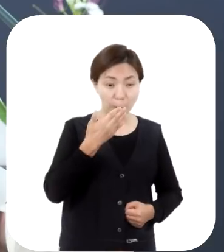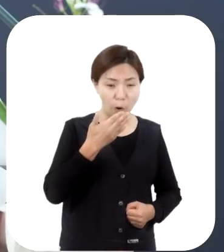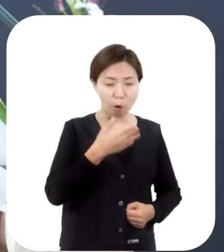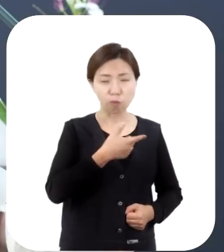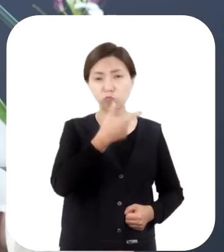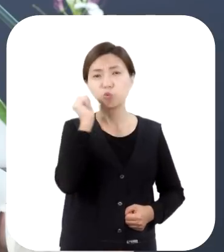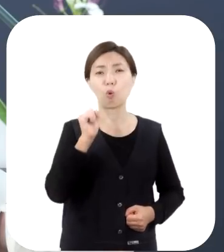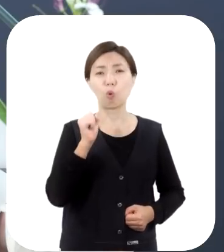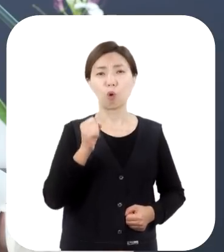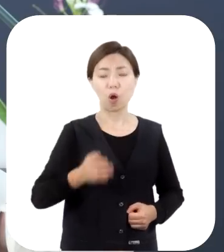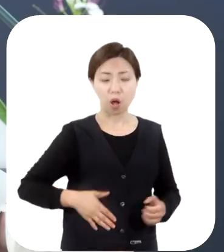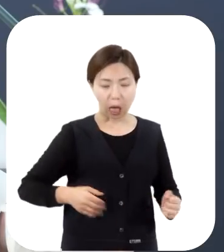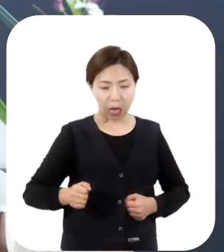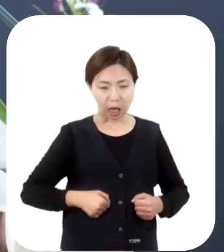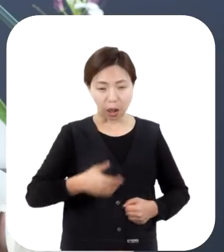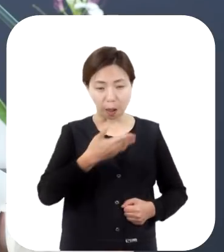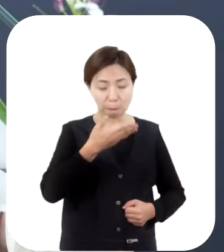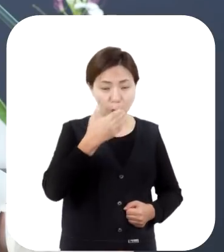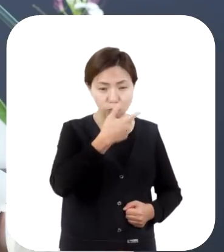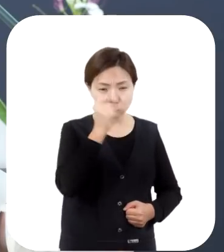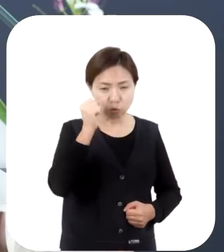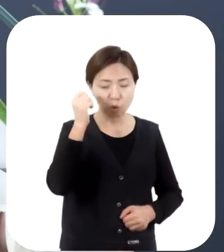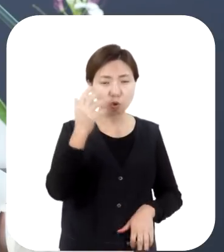개구리가 몰사하는 일이